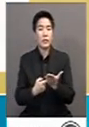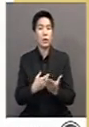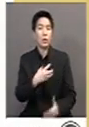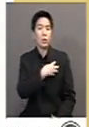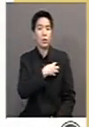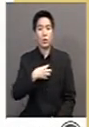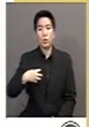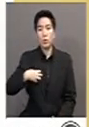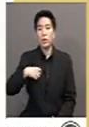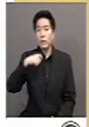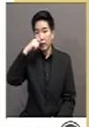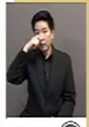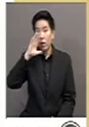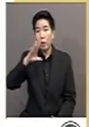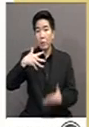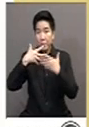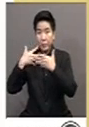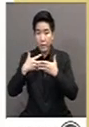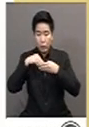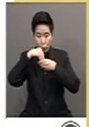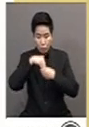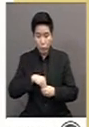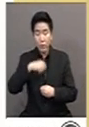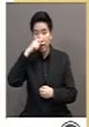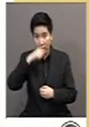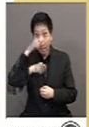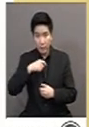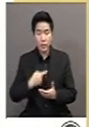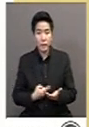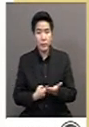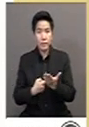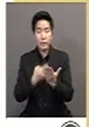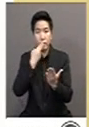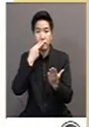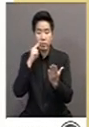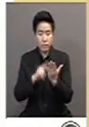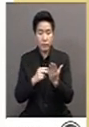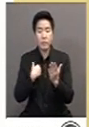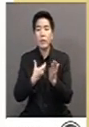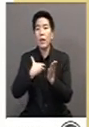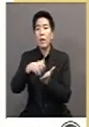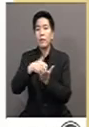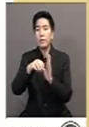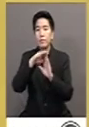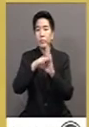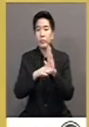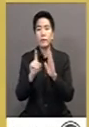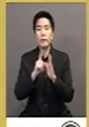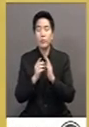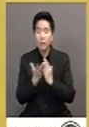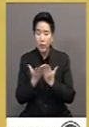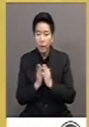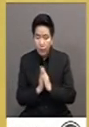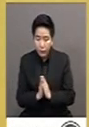อกอัครทูตประจำประเทศไทยครับโดยในสารนะครับมีใจความว่าขอพระราชทานพระบร